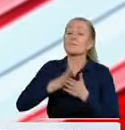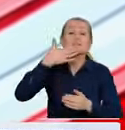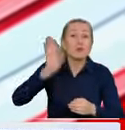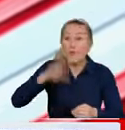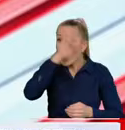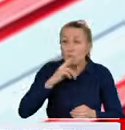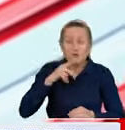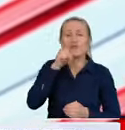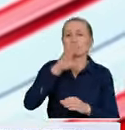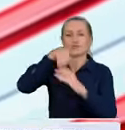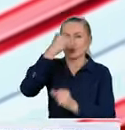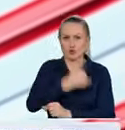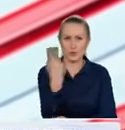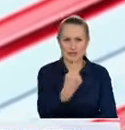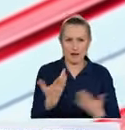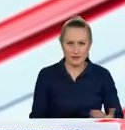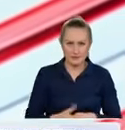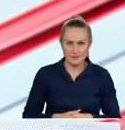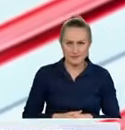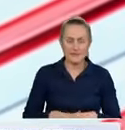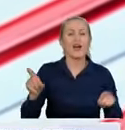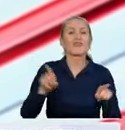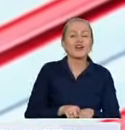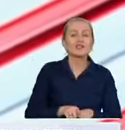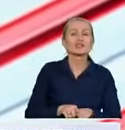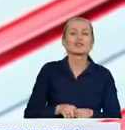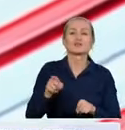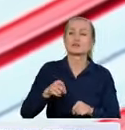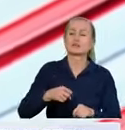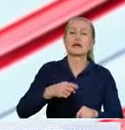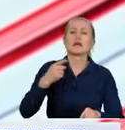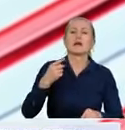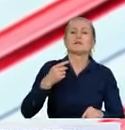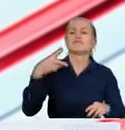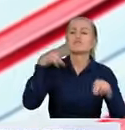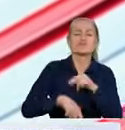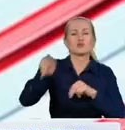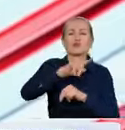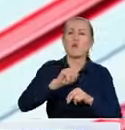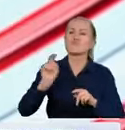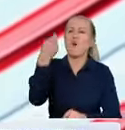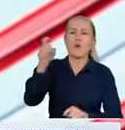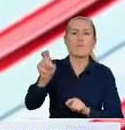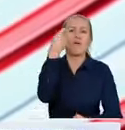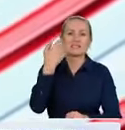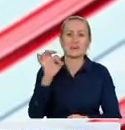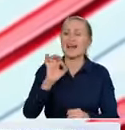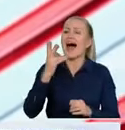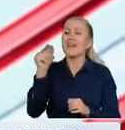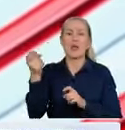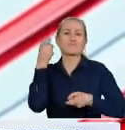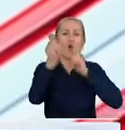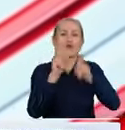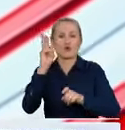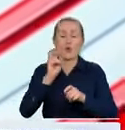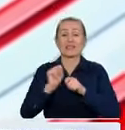szkół. To następnie oczywiście powstrzymanie tych wszystkich prowokacji, a nie tych, którzy przeciwko nim protestują. Przypomnijmy, że